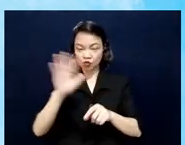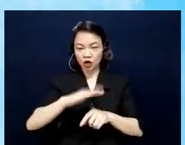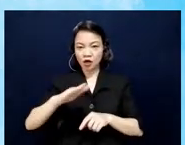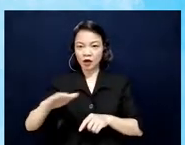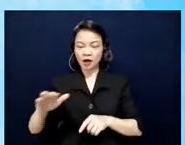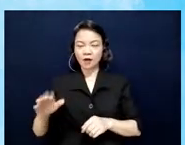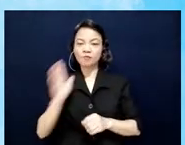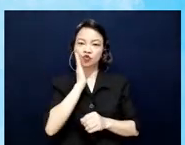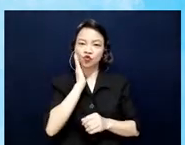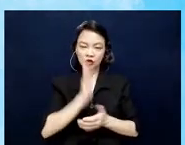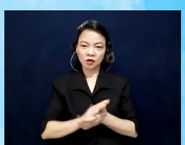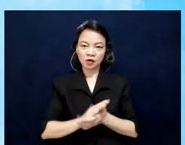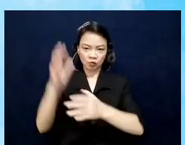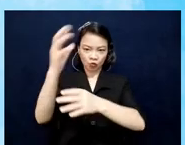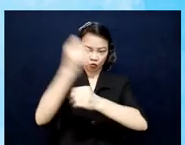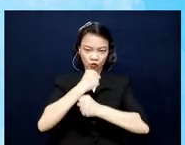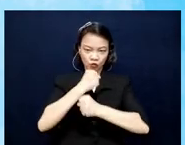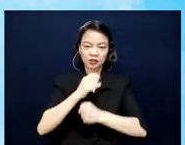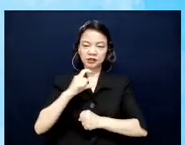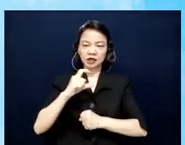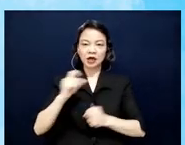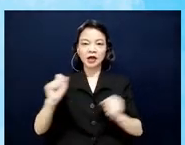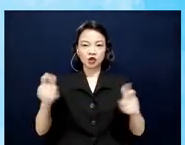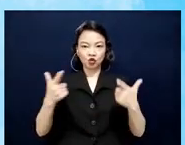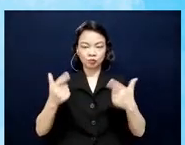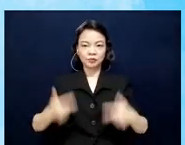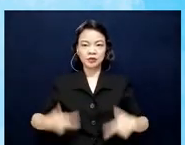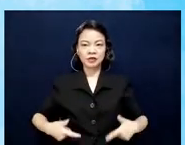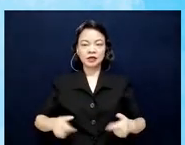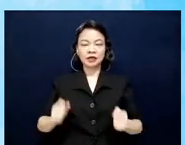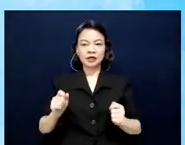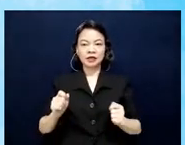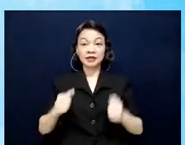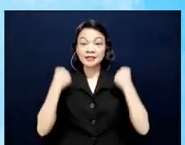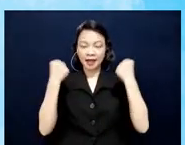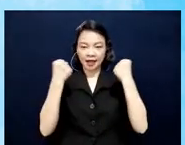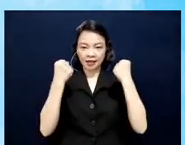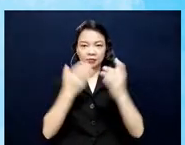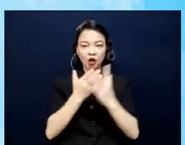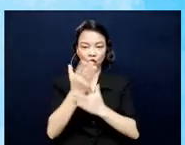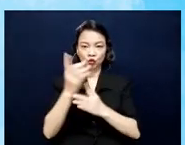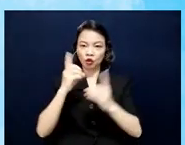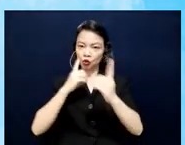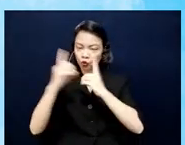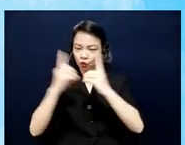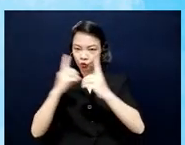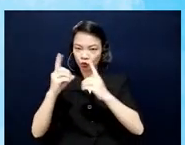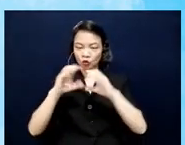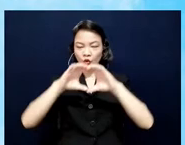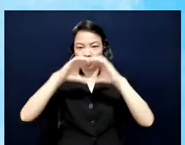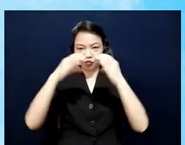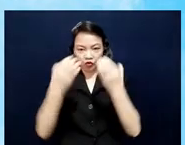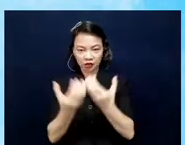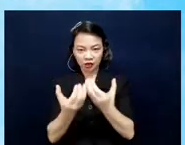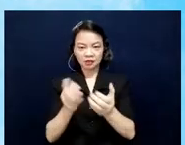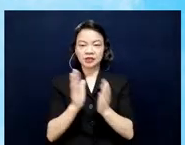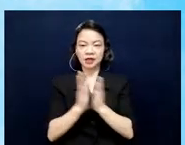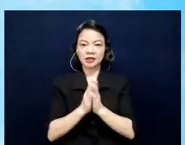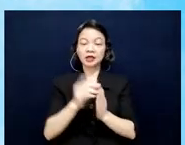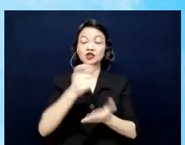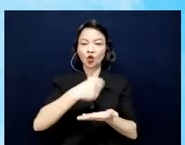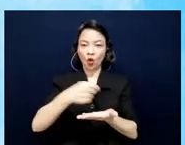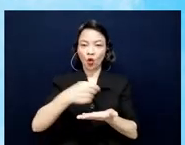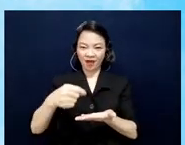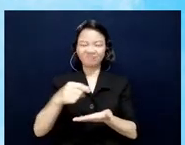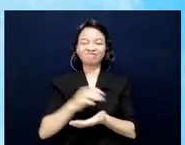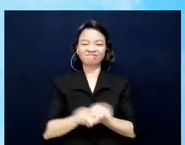tentang pola hidup sehat melalui pendidikan sebaya tadi dan juga melalui diskusi-diskusi di komunitasnya maupun di sekolah. Nah,